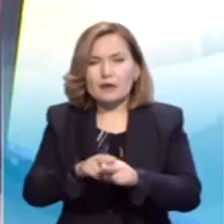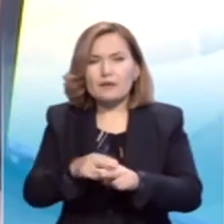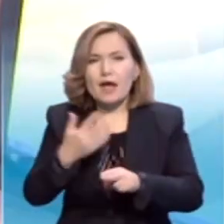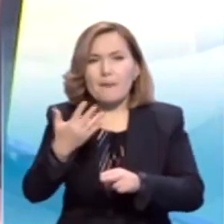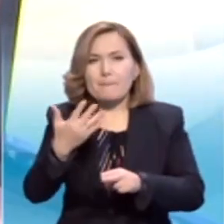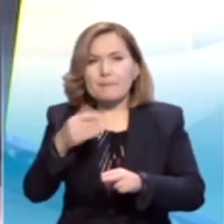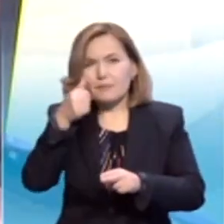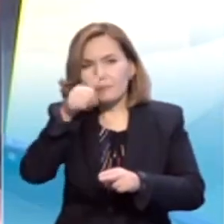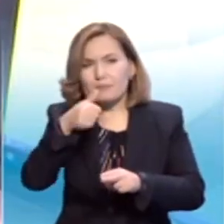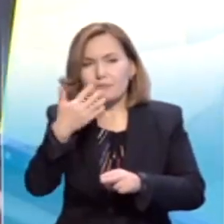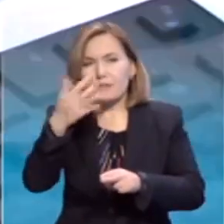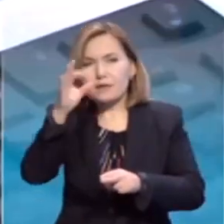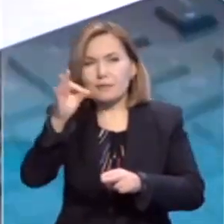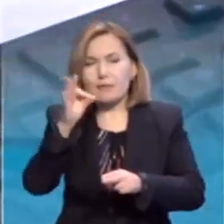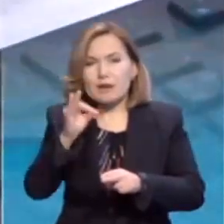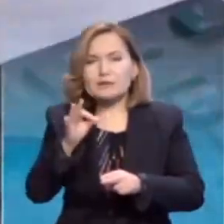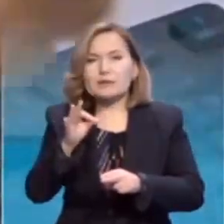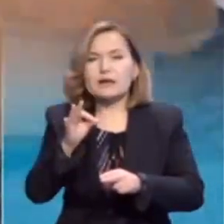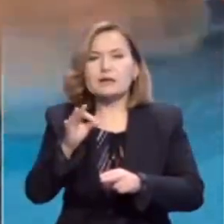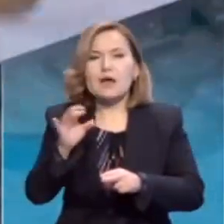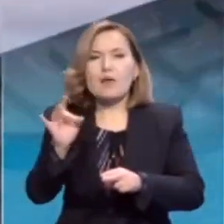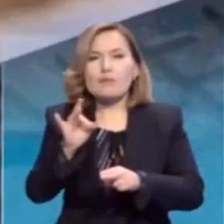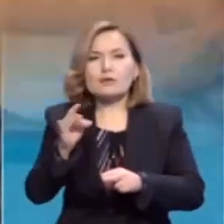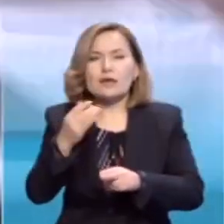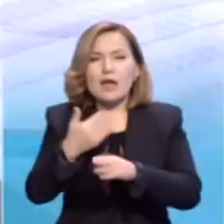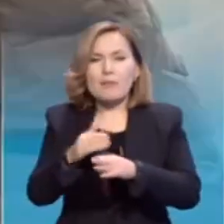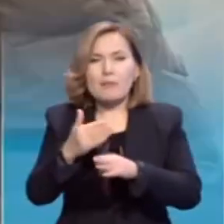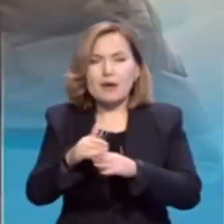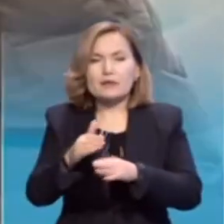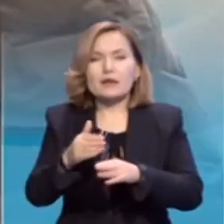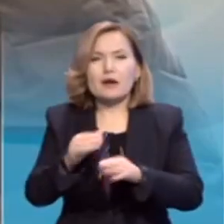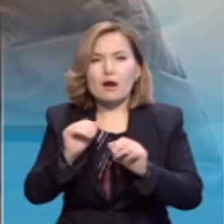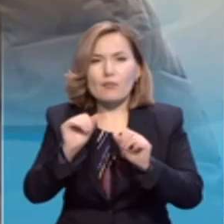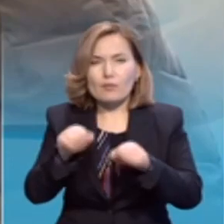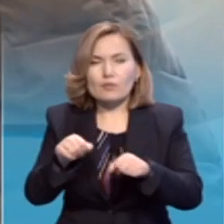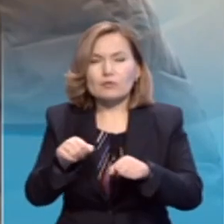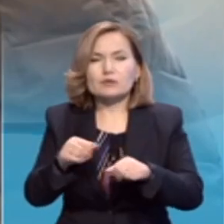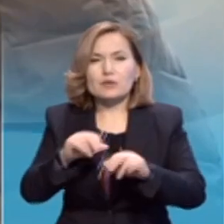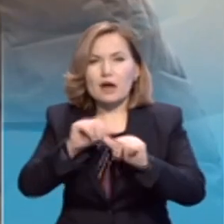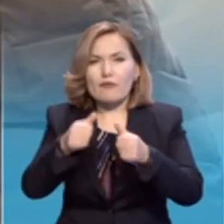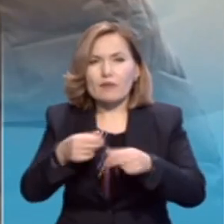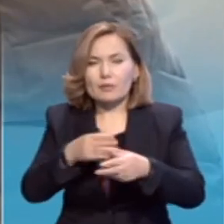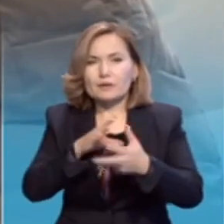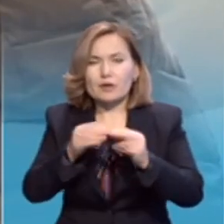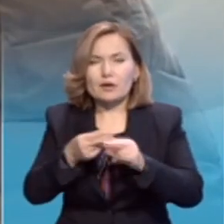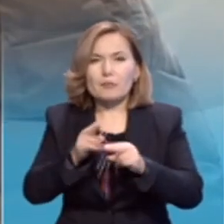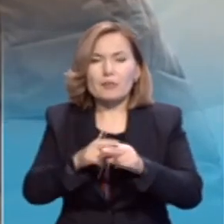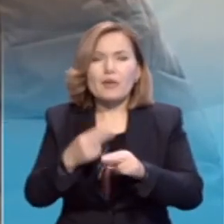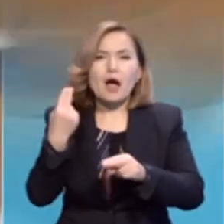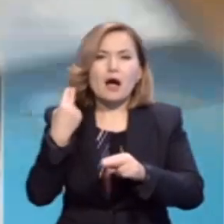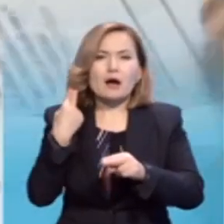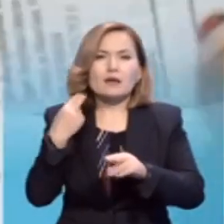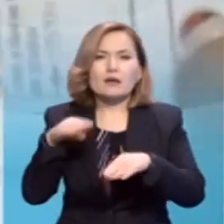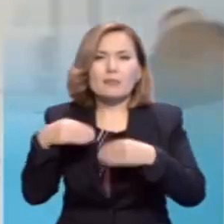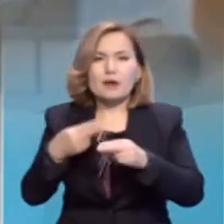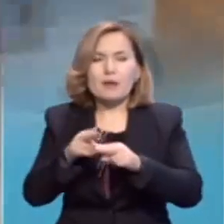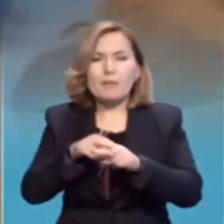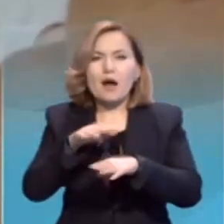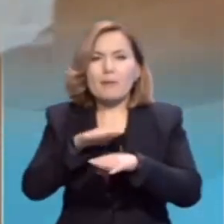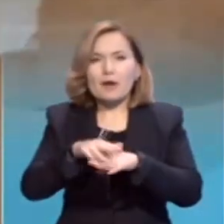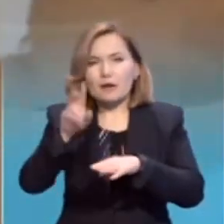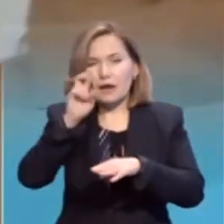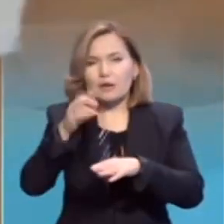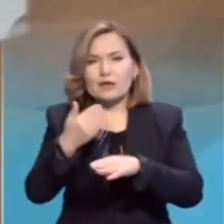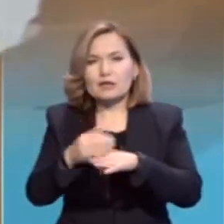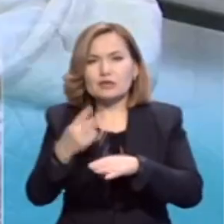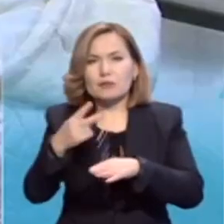5% мөлшерлемемен ипотека алады. Оның ішінде алдын ала және аралық тұрғын үй қарызын беруге де жұмсалады. Банк мемлекеттен несиені 20